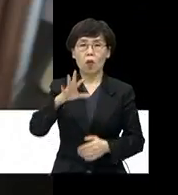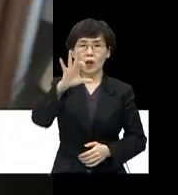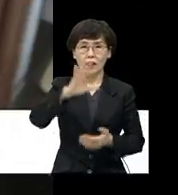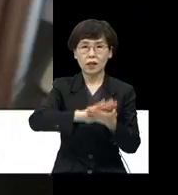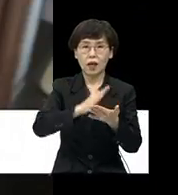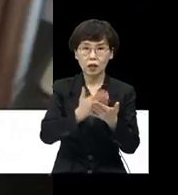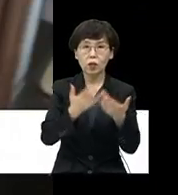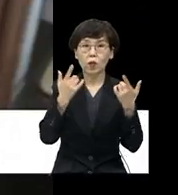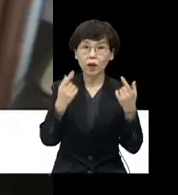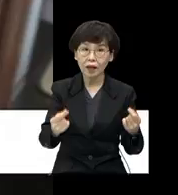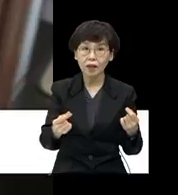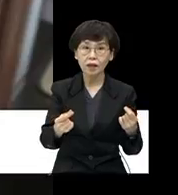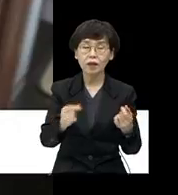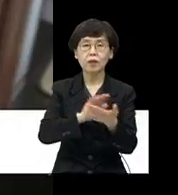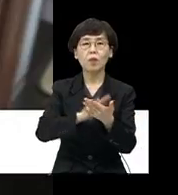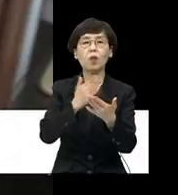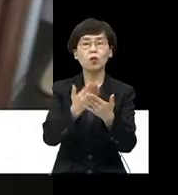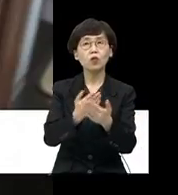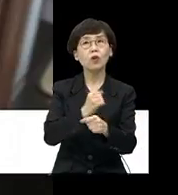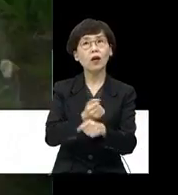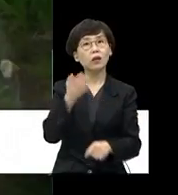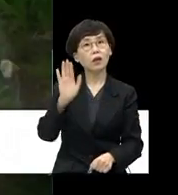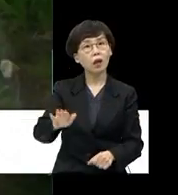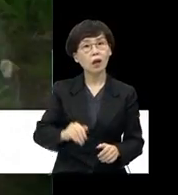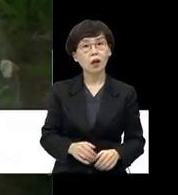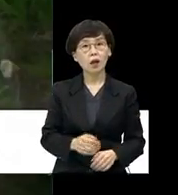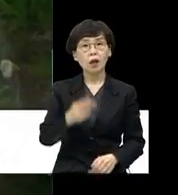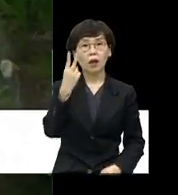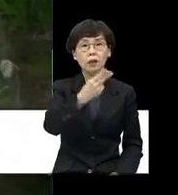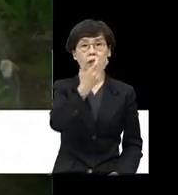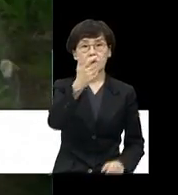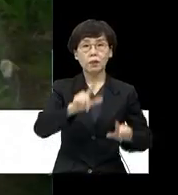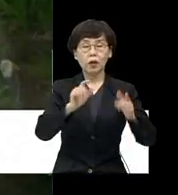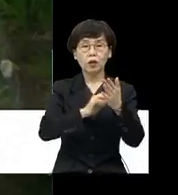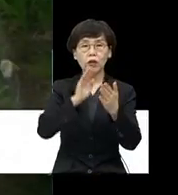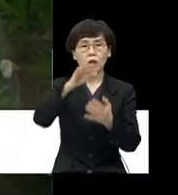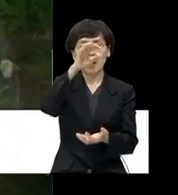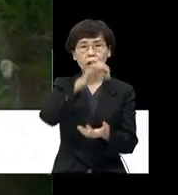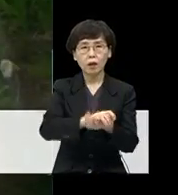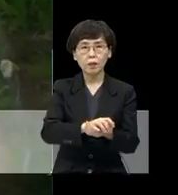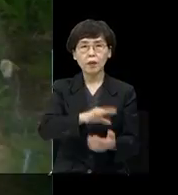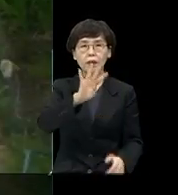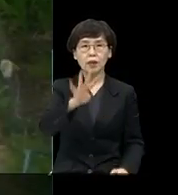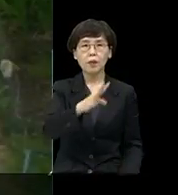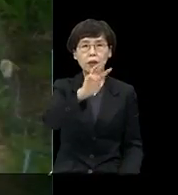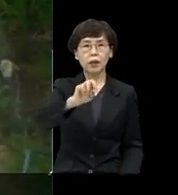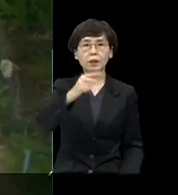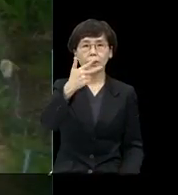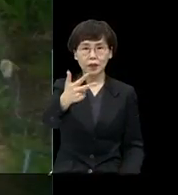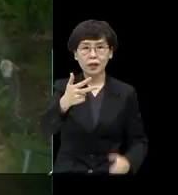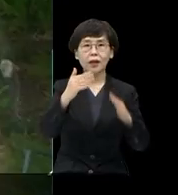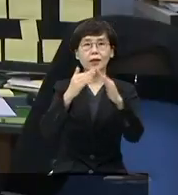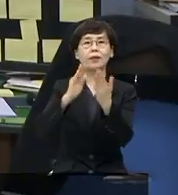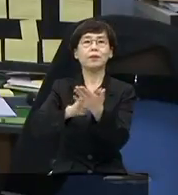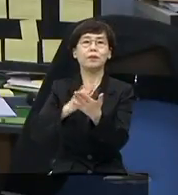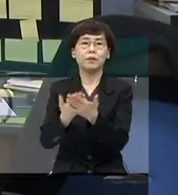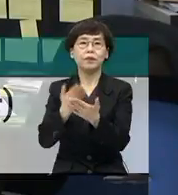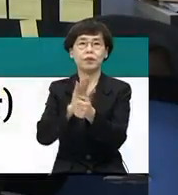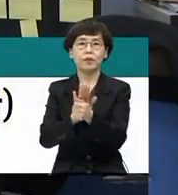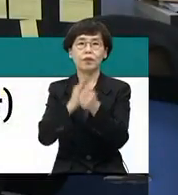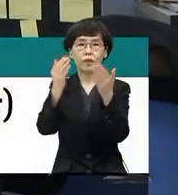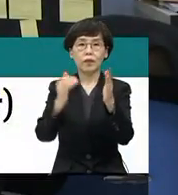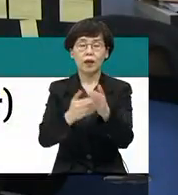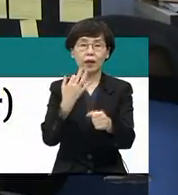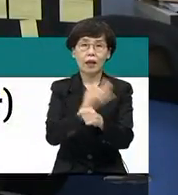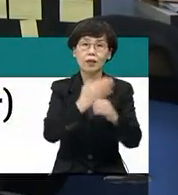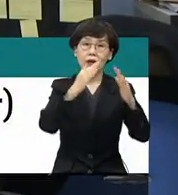같은 시설 설치와 보수를 진행하는데 지난 2018년 이후 총 437호에 대해 이루어졌습니다. 단순한